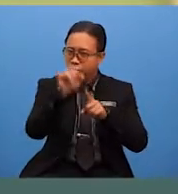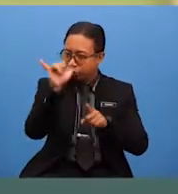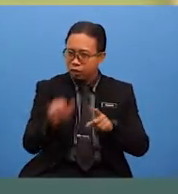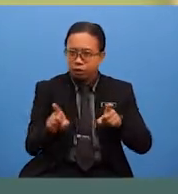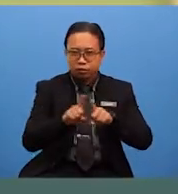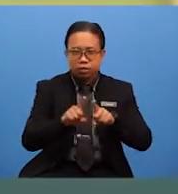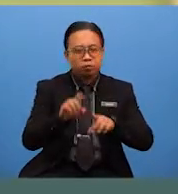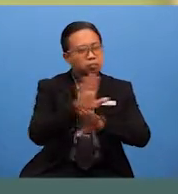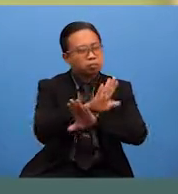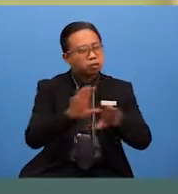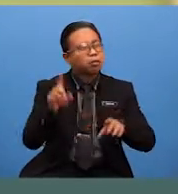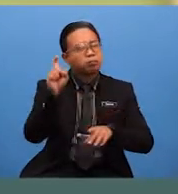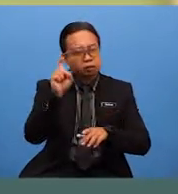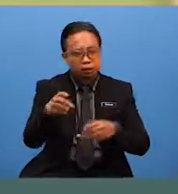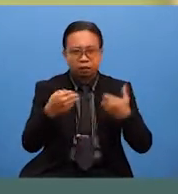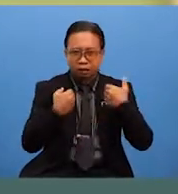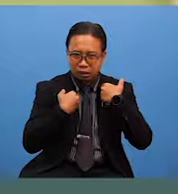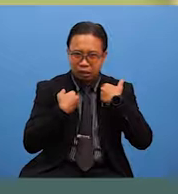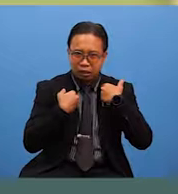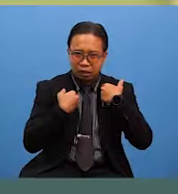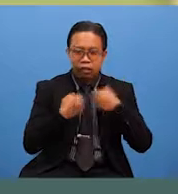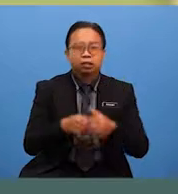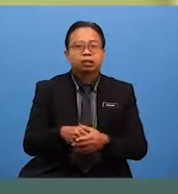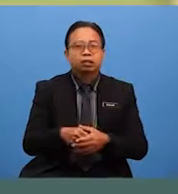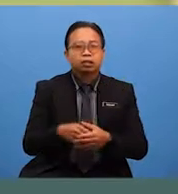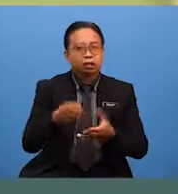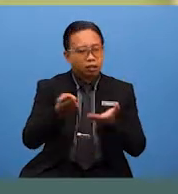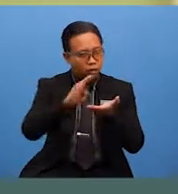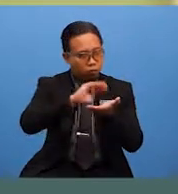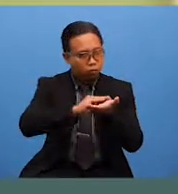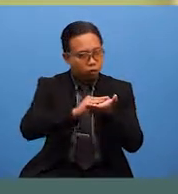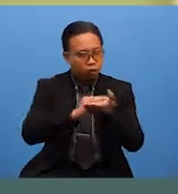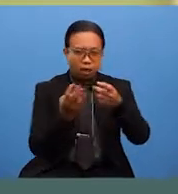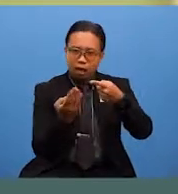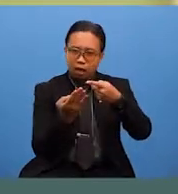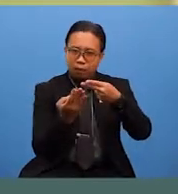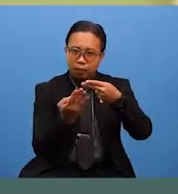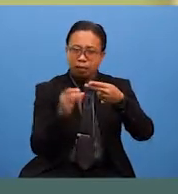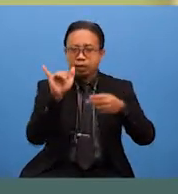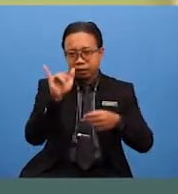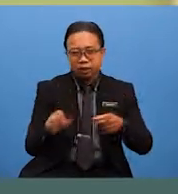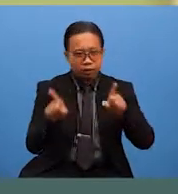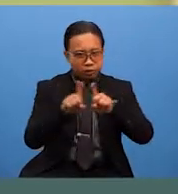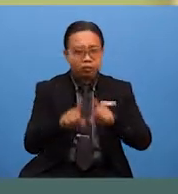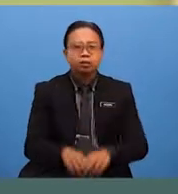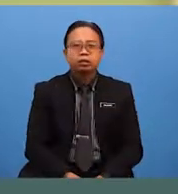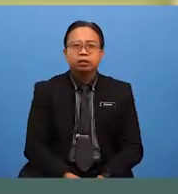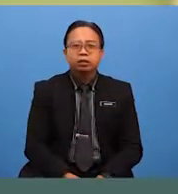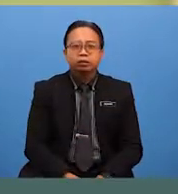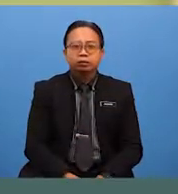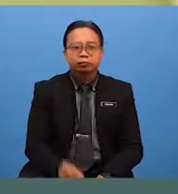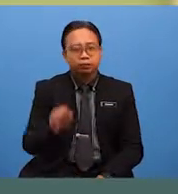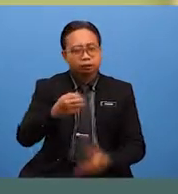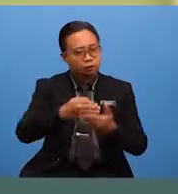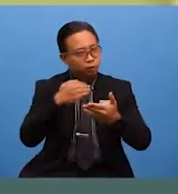tidak semestinya mempunyai kandungan HB yang sama sebelum kita pergi